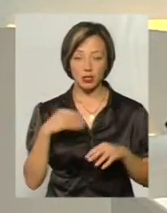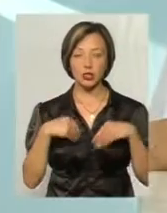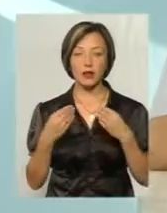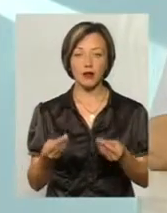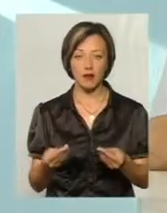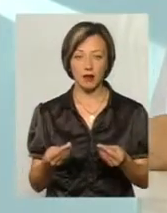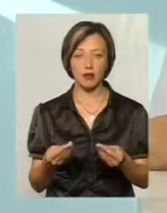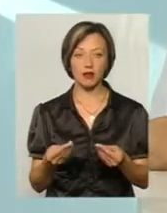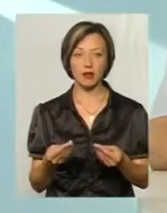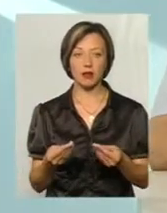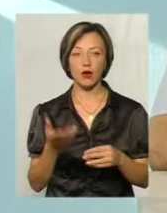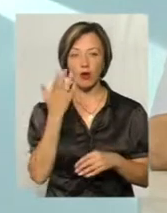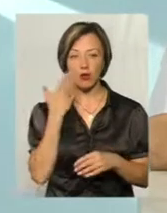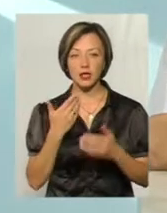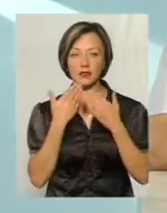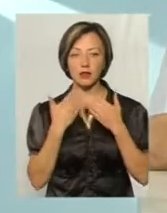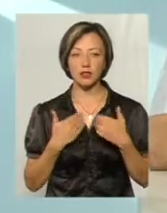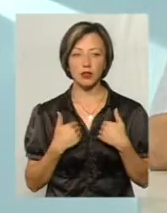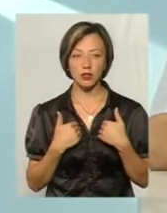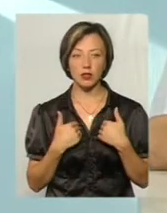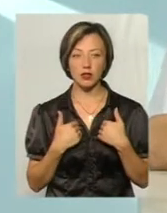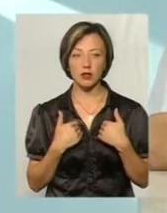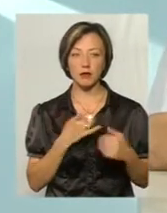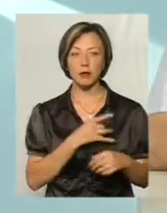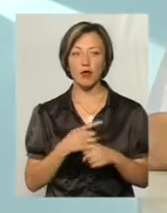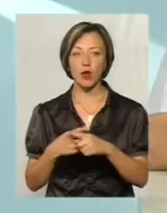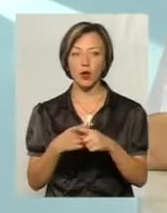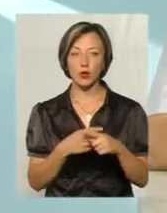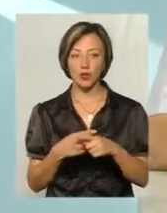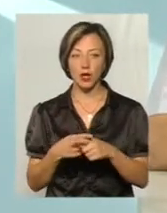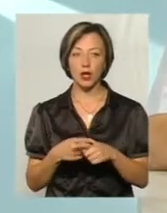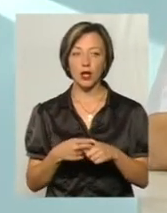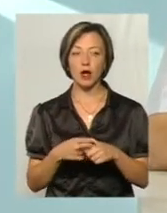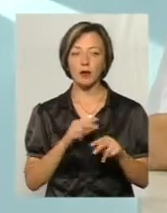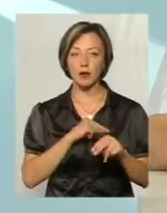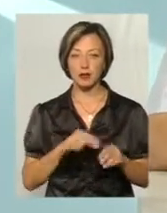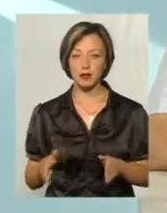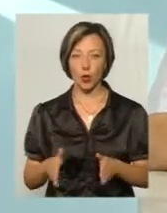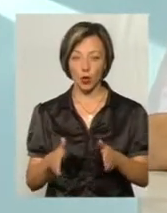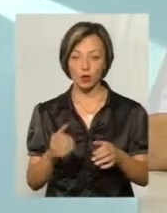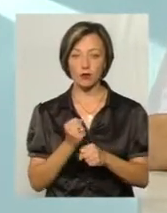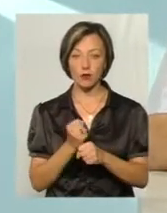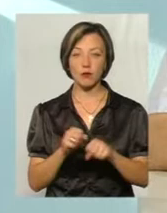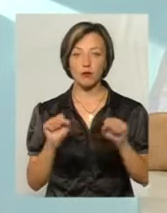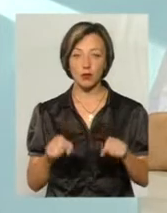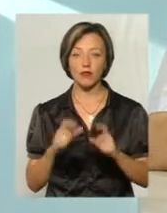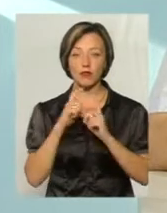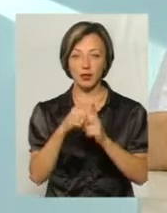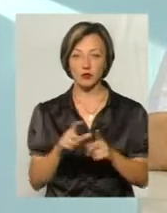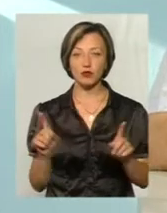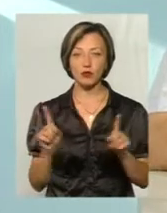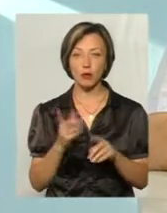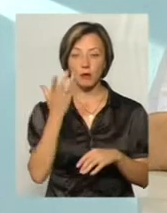давали, значить, коли до нас звернулися, чи білоруські дорожники можуть працювати. Да, ми дали відповідь, що